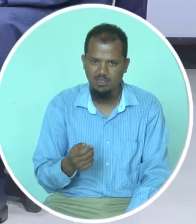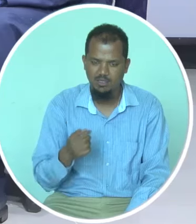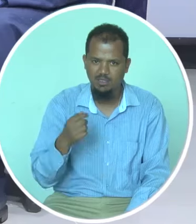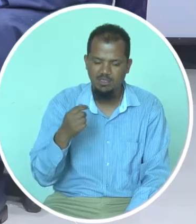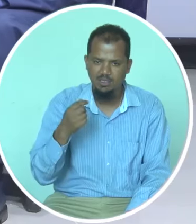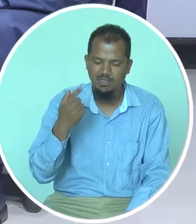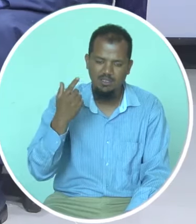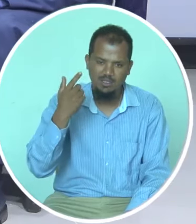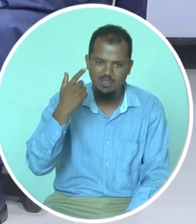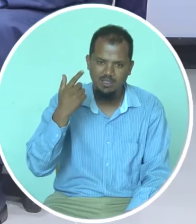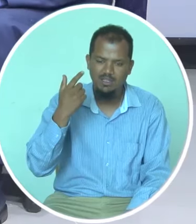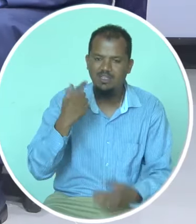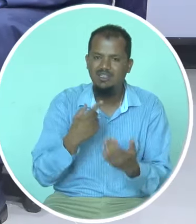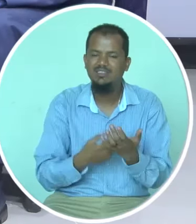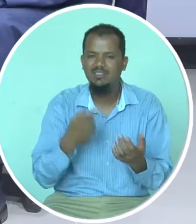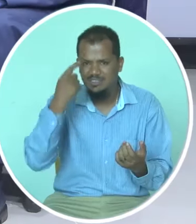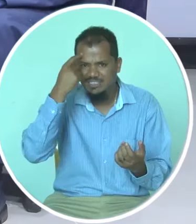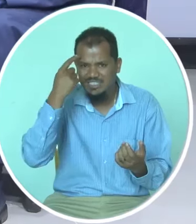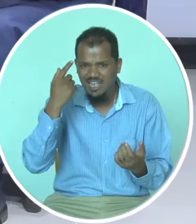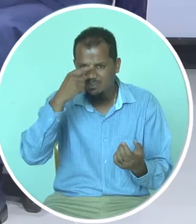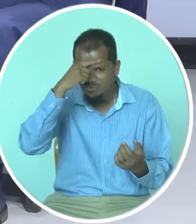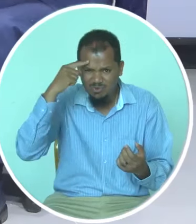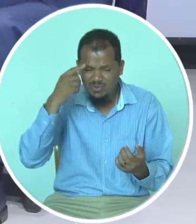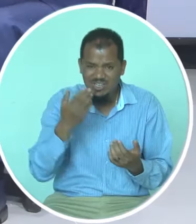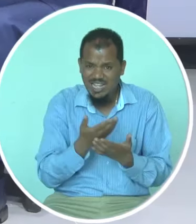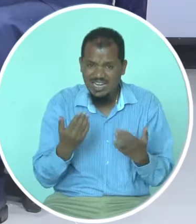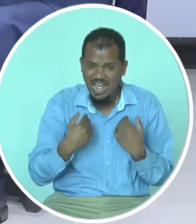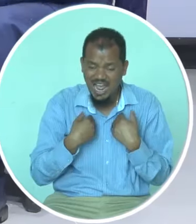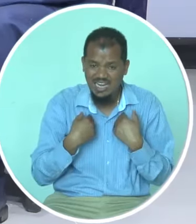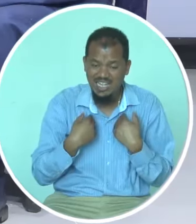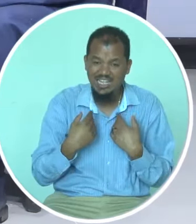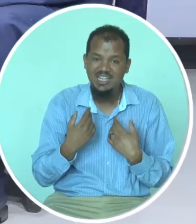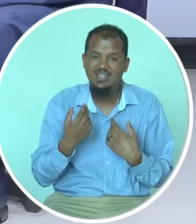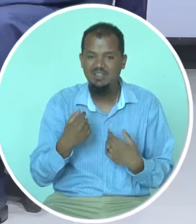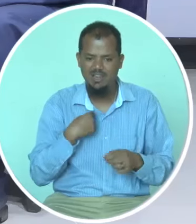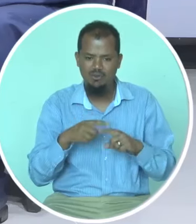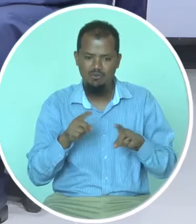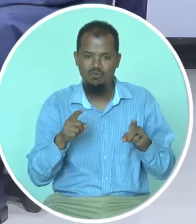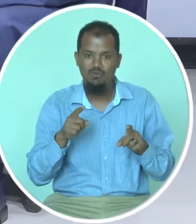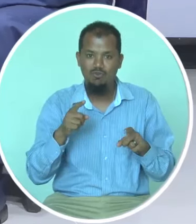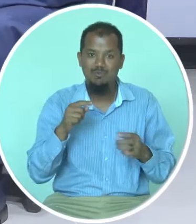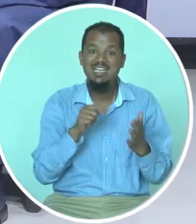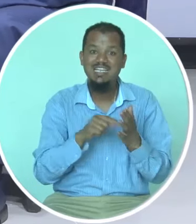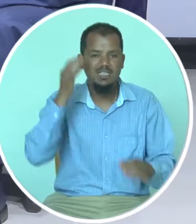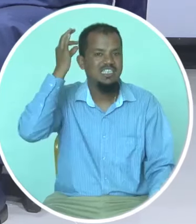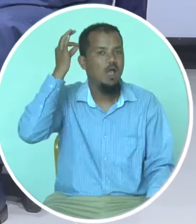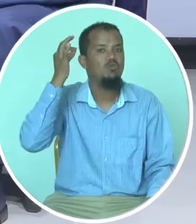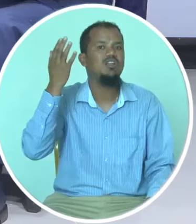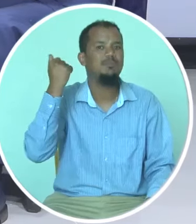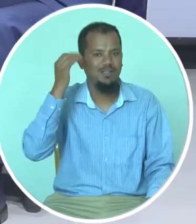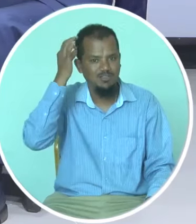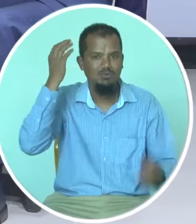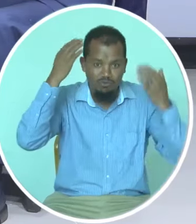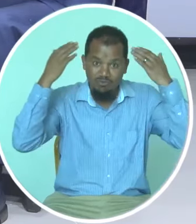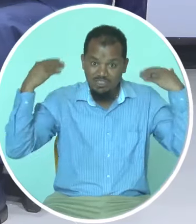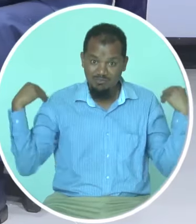እዚች ጋር የሆነ እንትን ነገር ካለ ወይ ተቆራ ያለ ነገር እንደዚህ ካለ የኔ ልዩ ምልክት የነበረው እንግዲህ ጸጉር ነበር